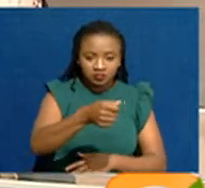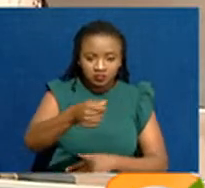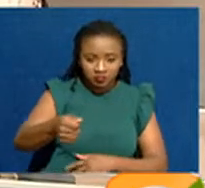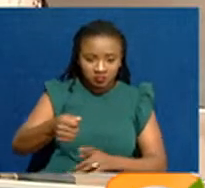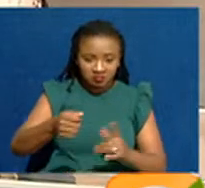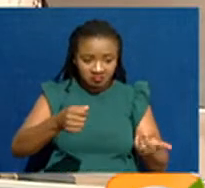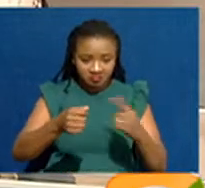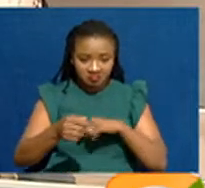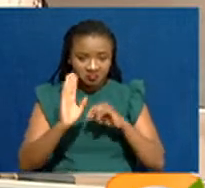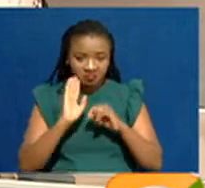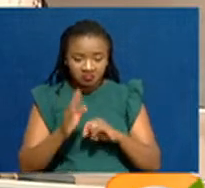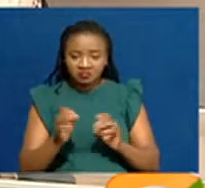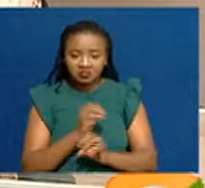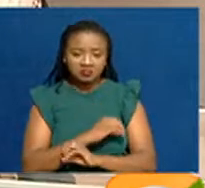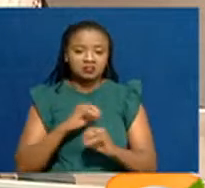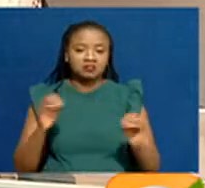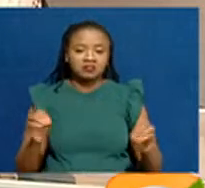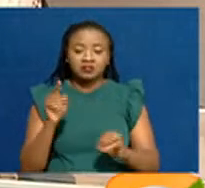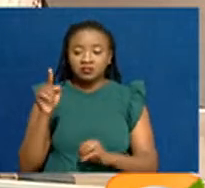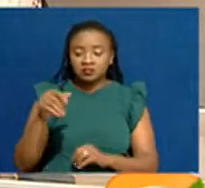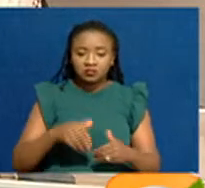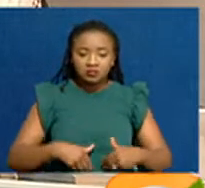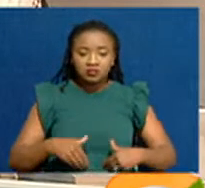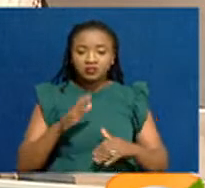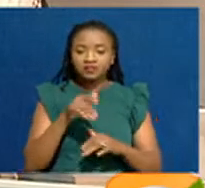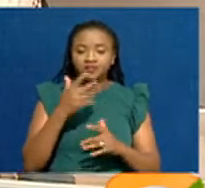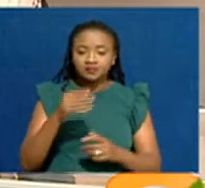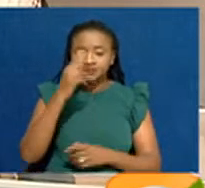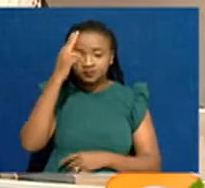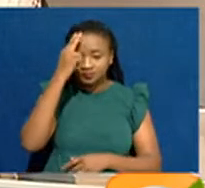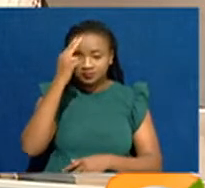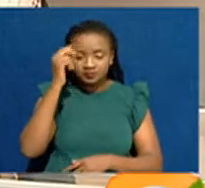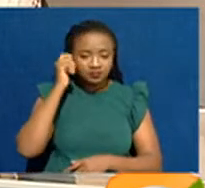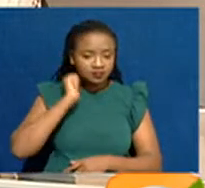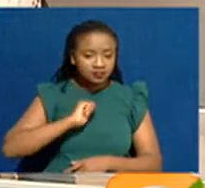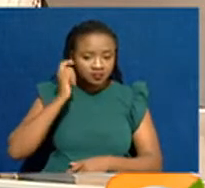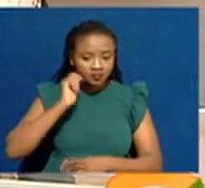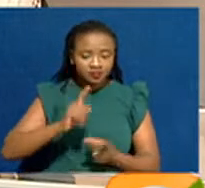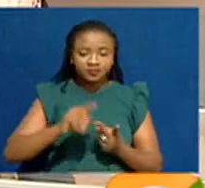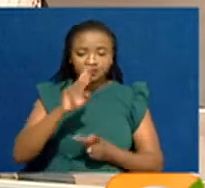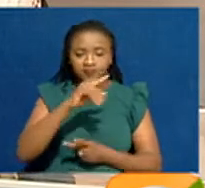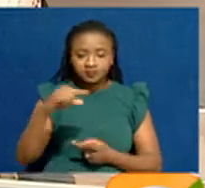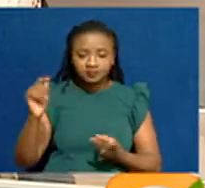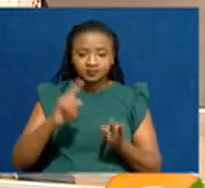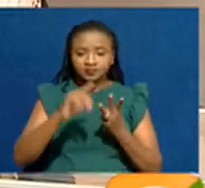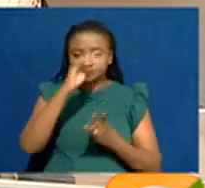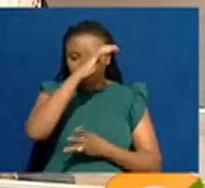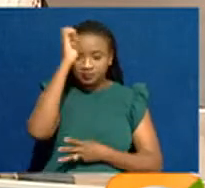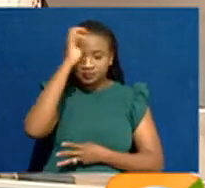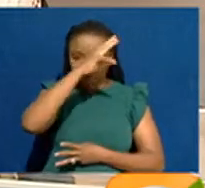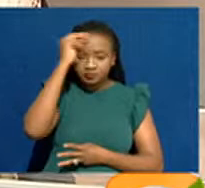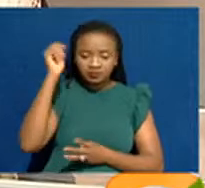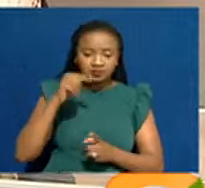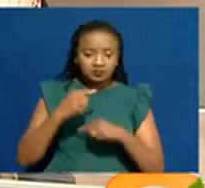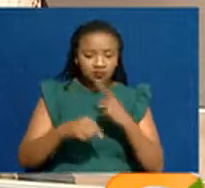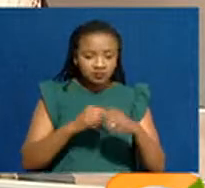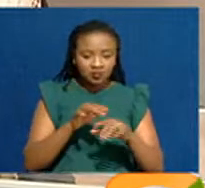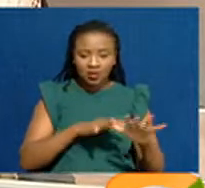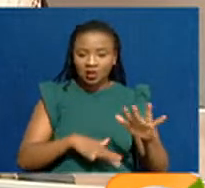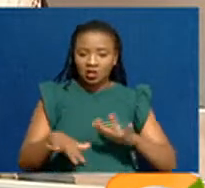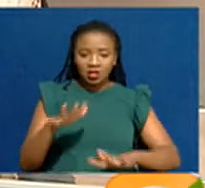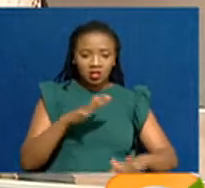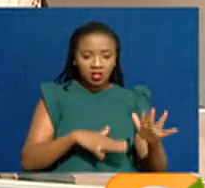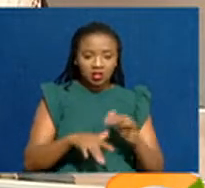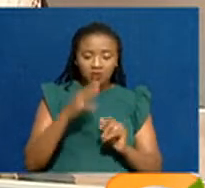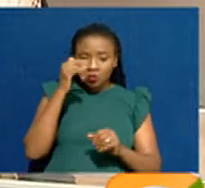kuzimika. Na vijana hao kutoka kaunti za Uasin Gishu, Nandi na Elgeyo Marakwet wanaendelea kuhangaika miaka miwili baadaye, huku baadhi wakisalia